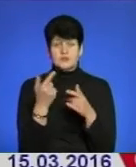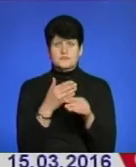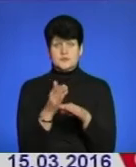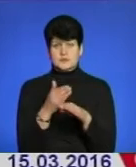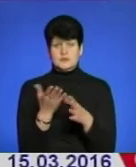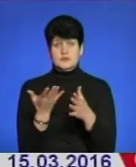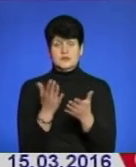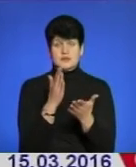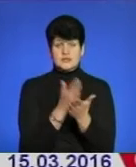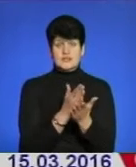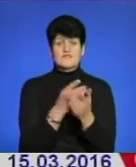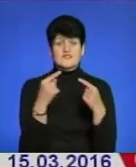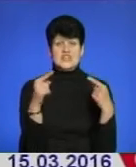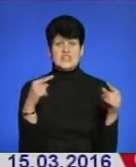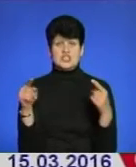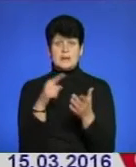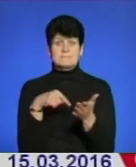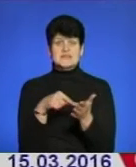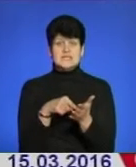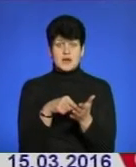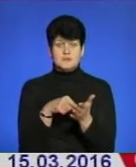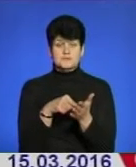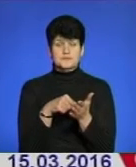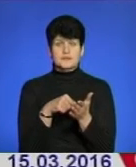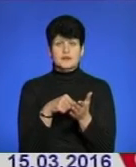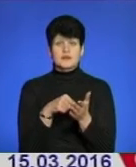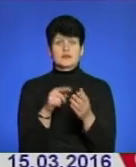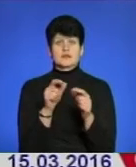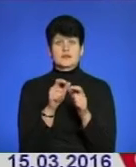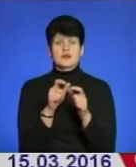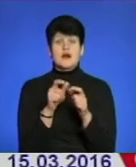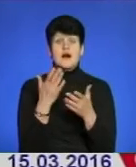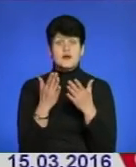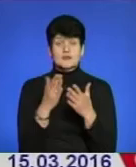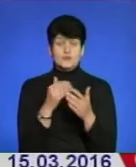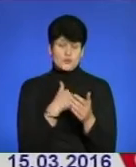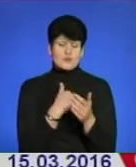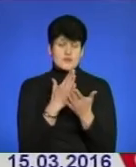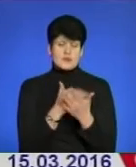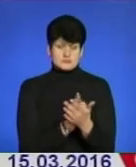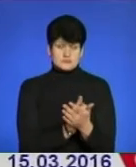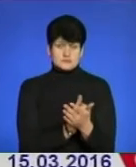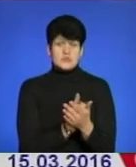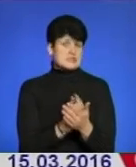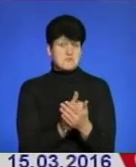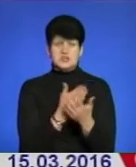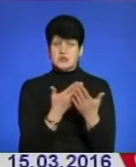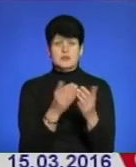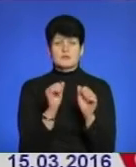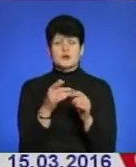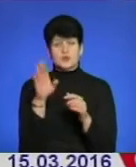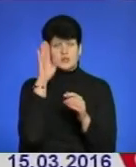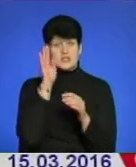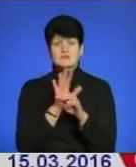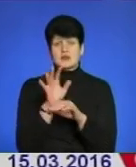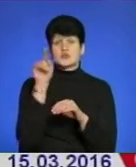військово-морські, знаходяться в інших містах, пункти їхньої постійної дислокації. Але в нього лежить поклик, тому за бажанням юнаки направляються